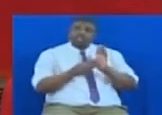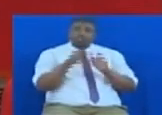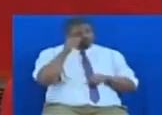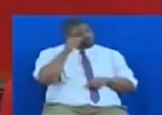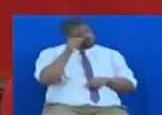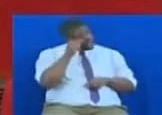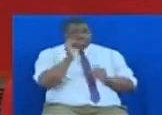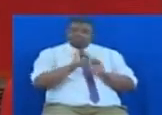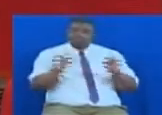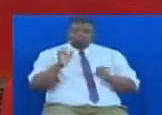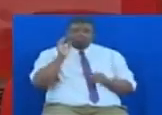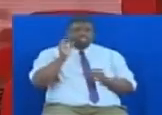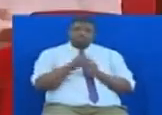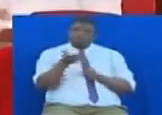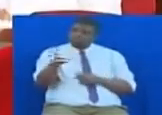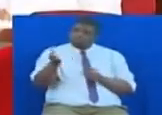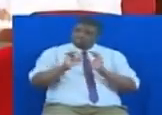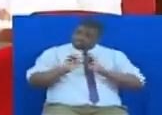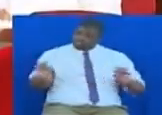Silinde, endelea.